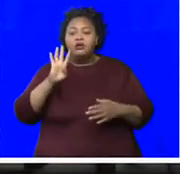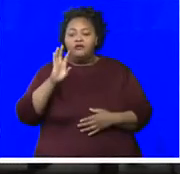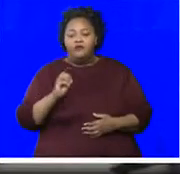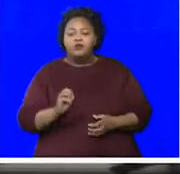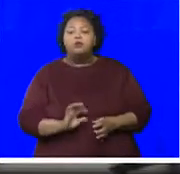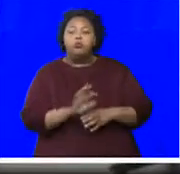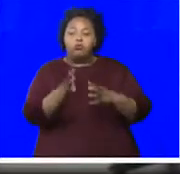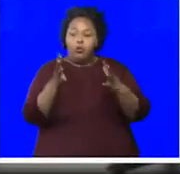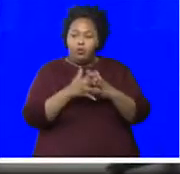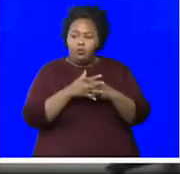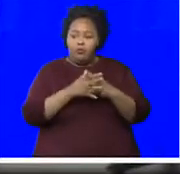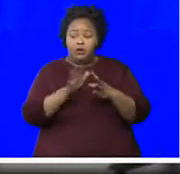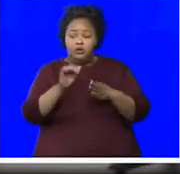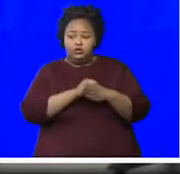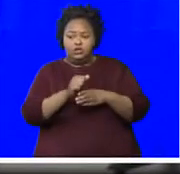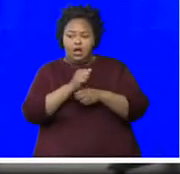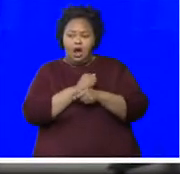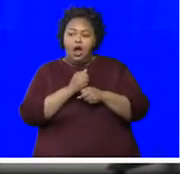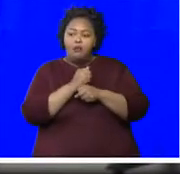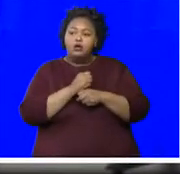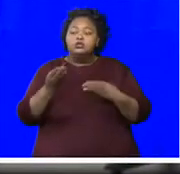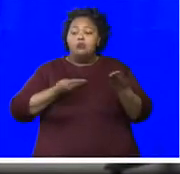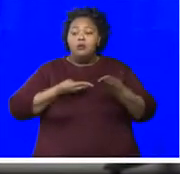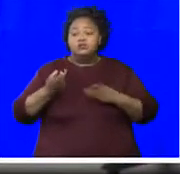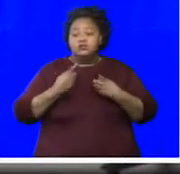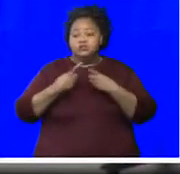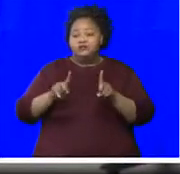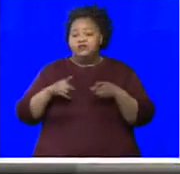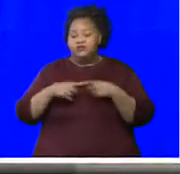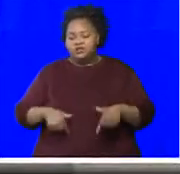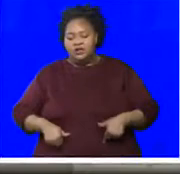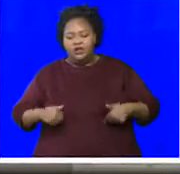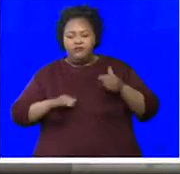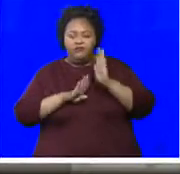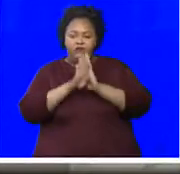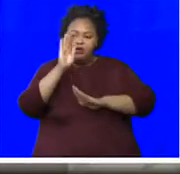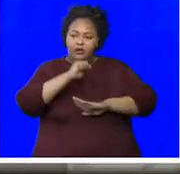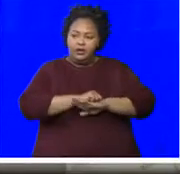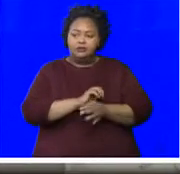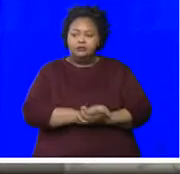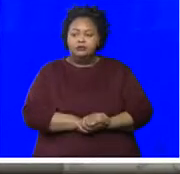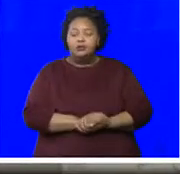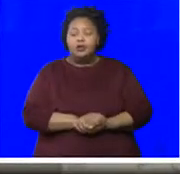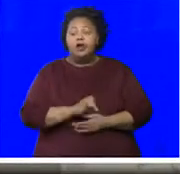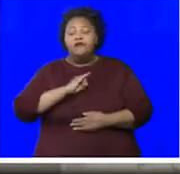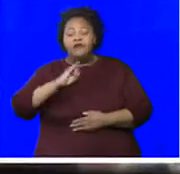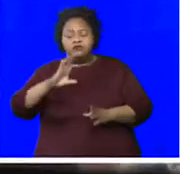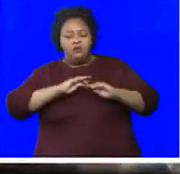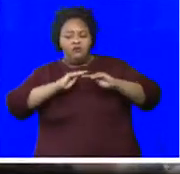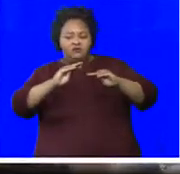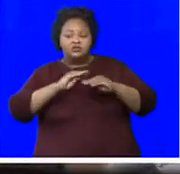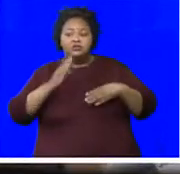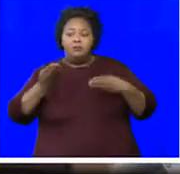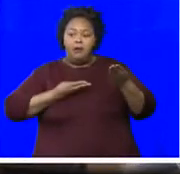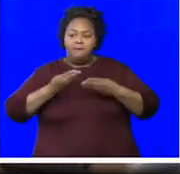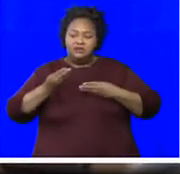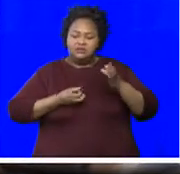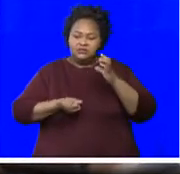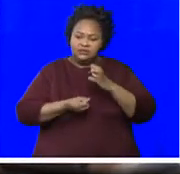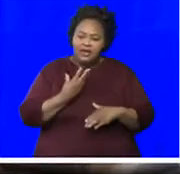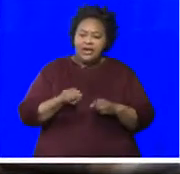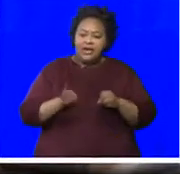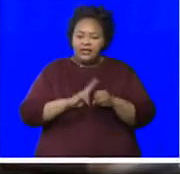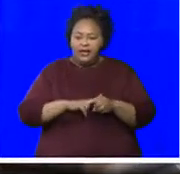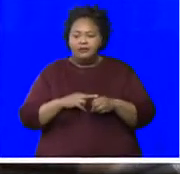ekutithuthukisa empilweni. Kanzi ke lokunye kufaka ekhatsi kuqala nekukhulisa emabhizinisi kulabo lesebanawo. Inhloso ke kuthi